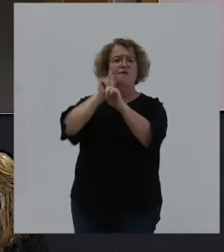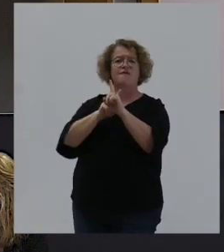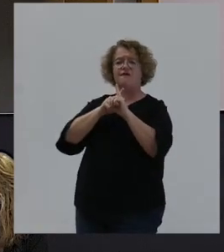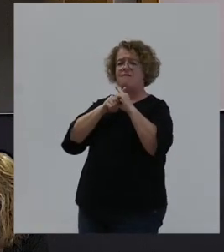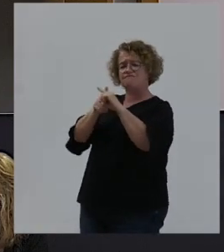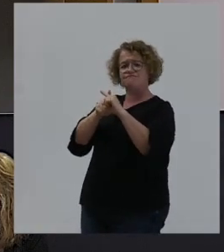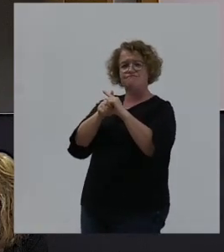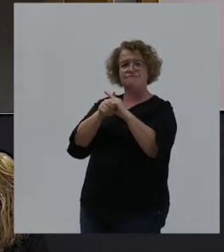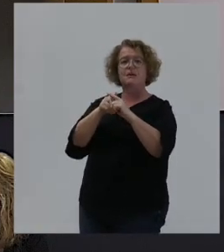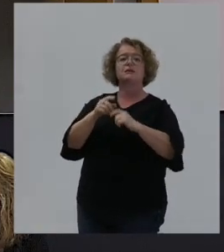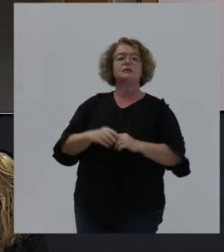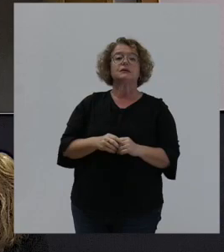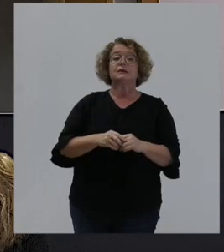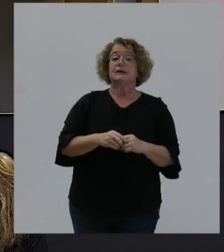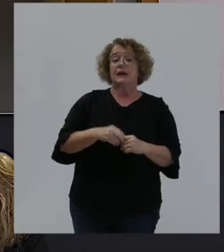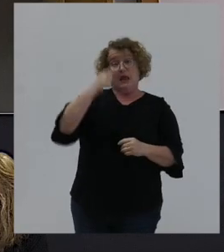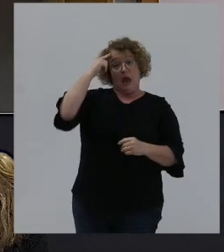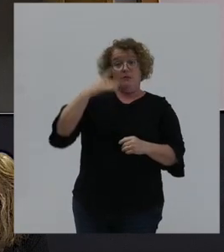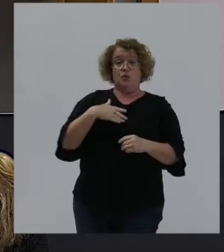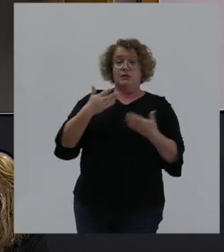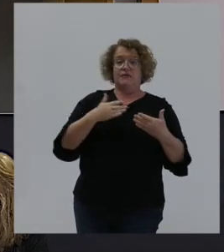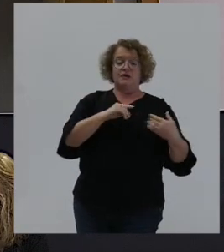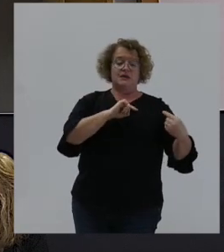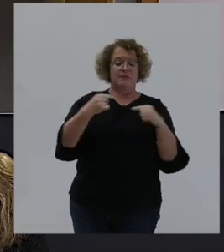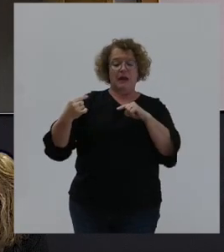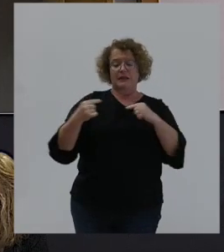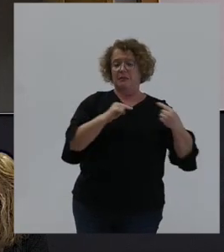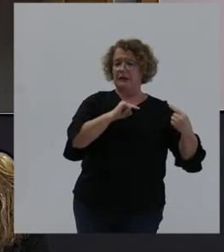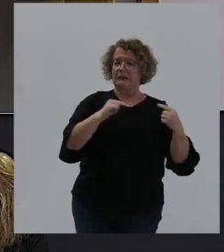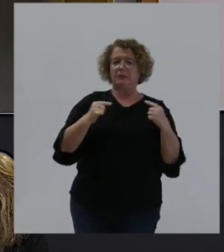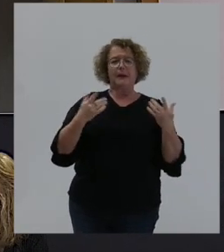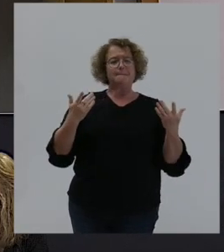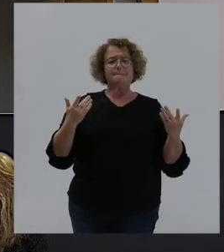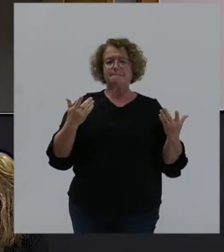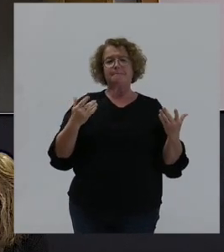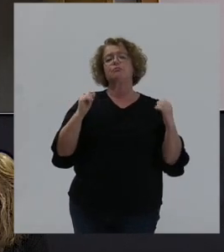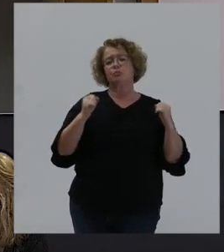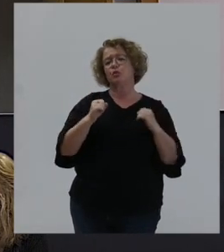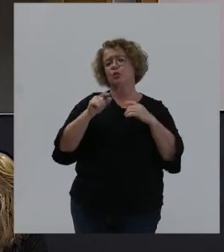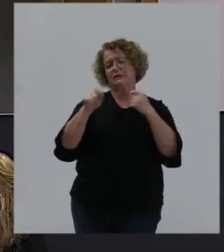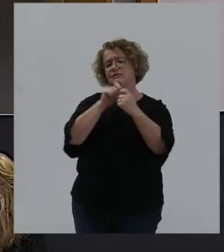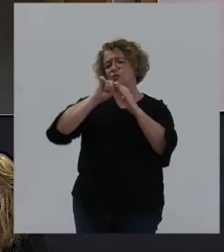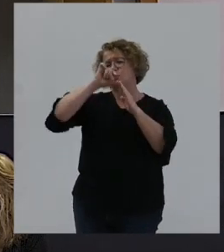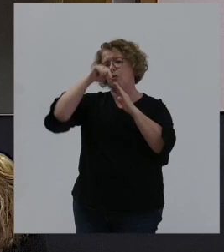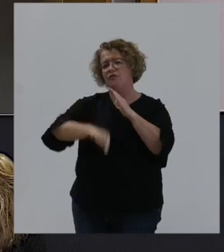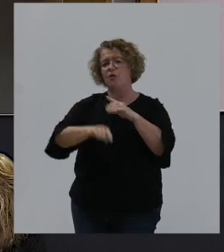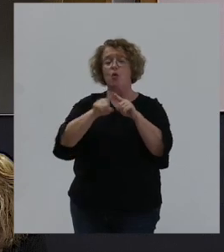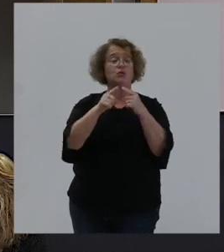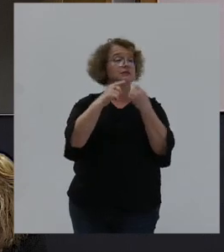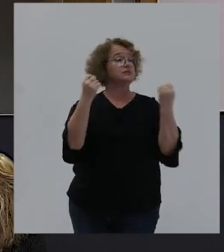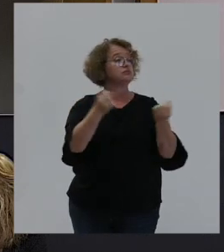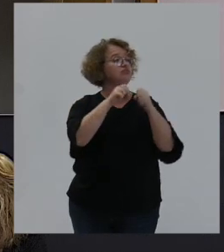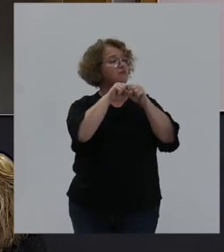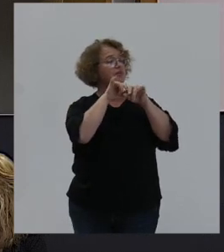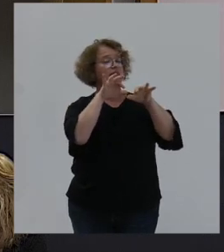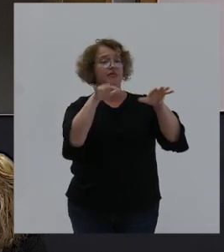qui mérite mieux, en fait, je pense, que des passes d'armes. Mais et que les campagnes médiatiques qui ont été organisées